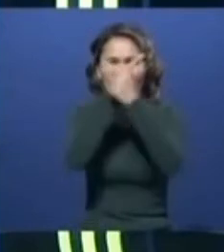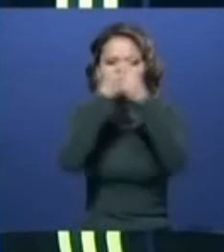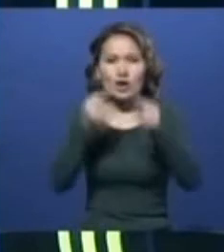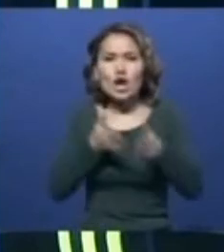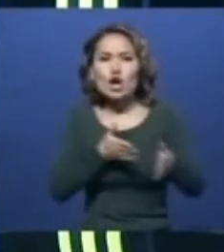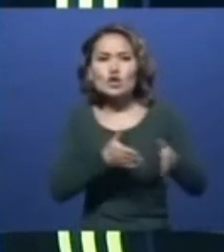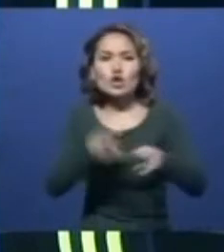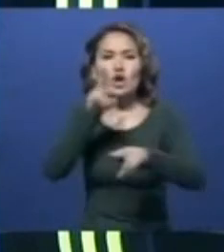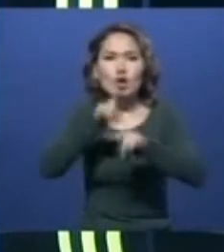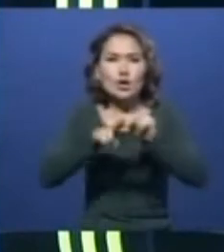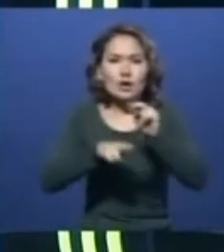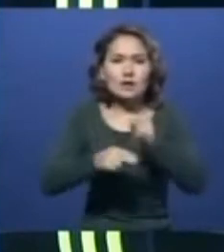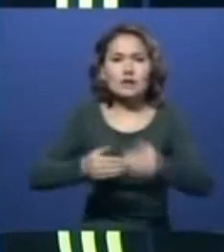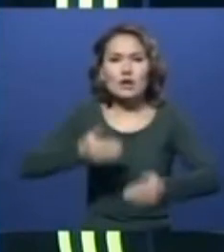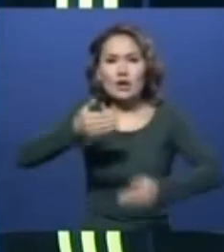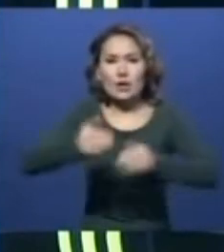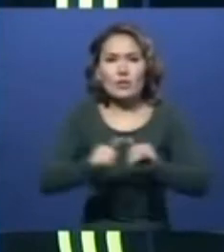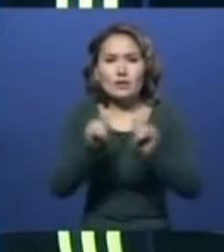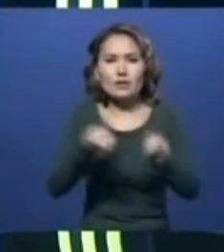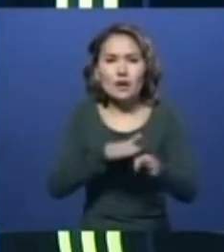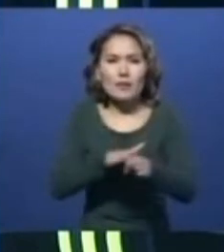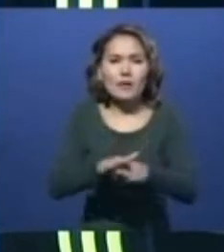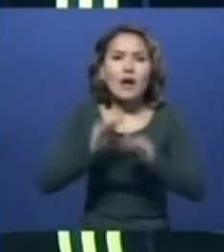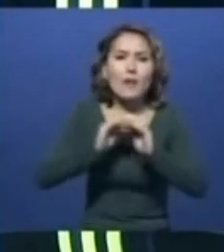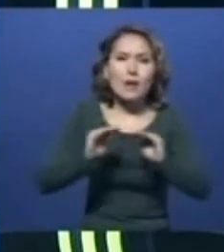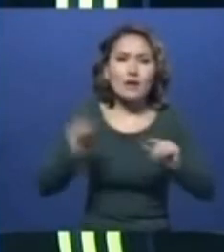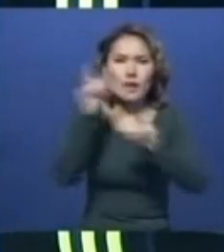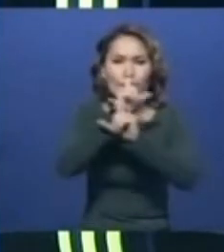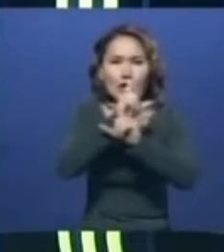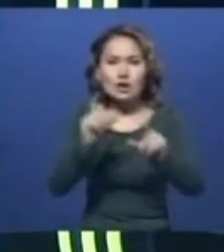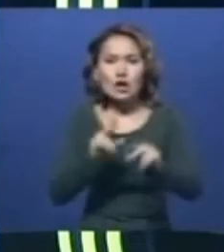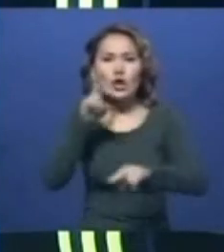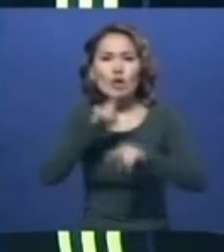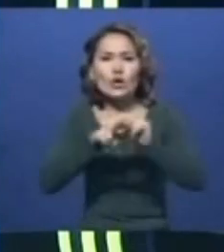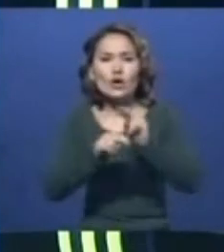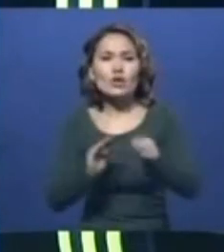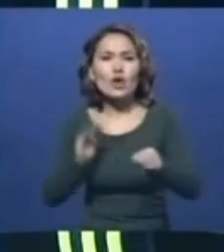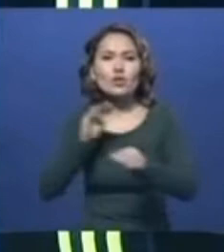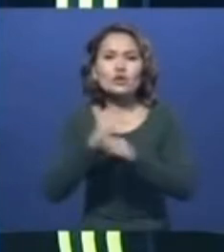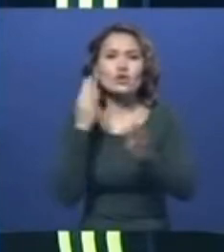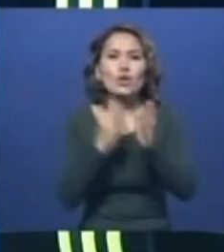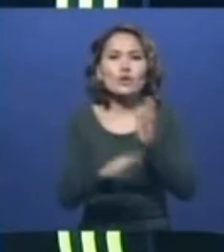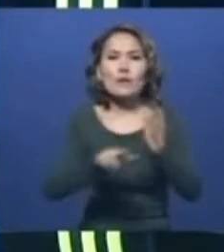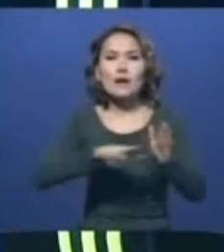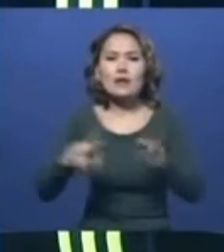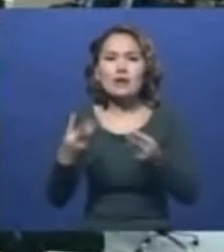да қарқынды түрде жалғасын табады. Балабақша, мектеп құрылысына қосымша 90 миллиард теңге бөлінеді.